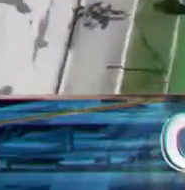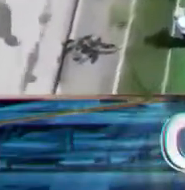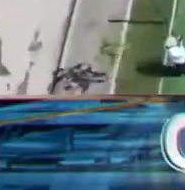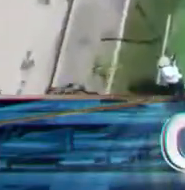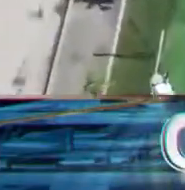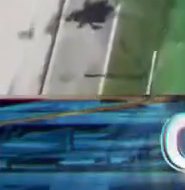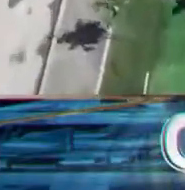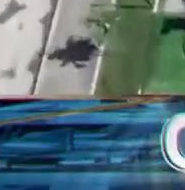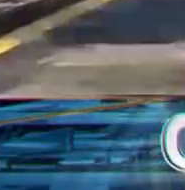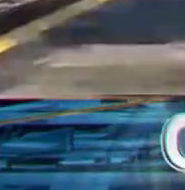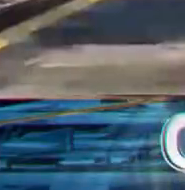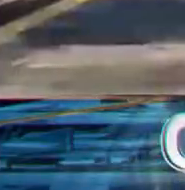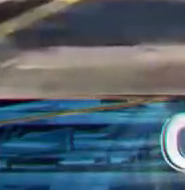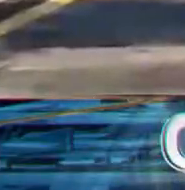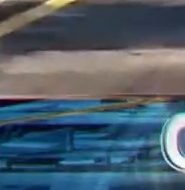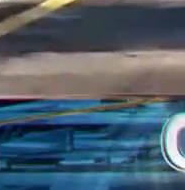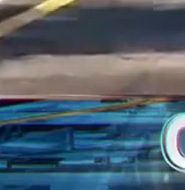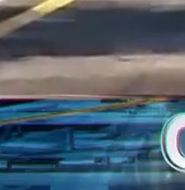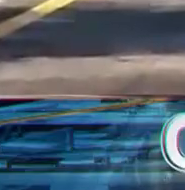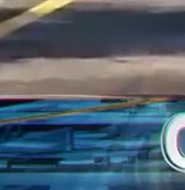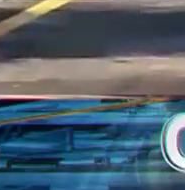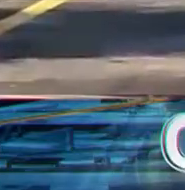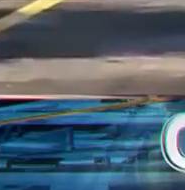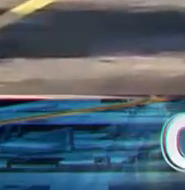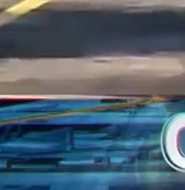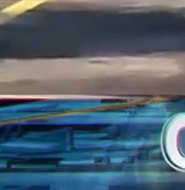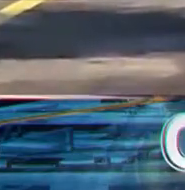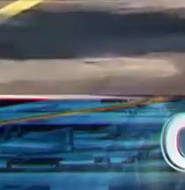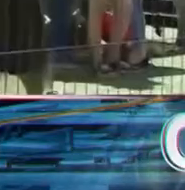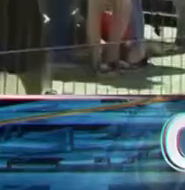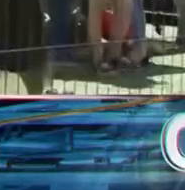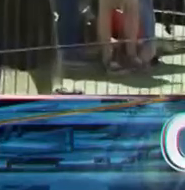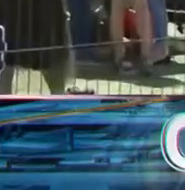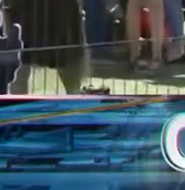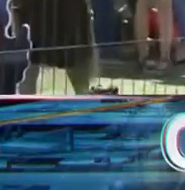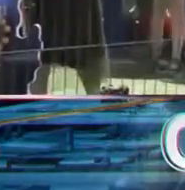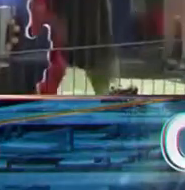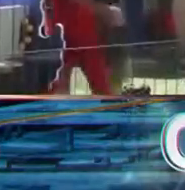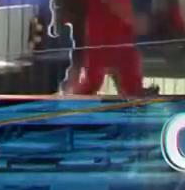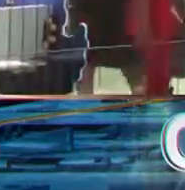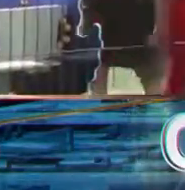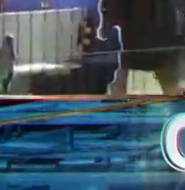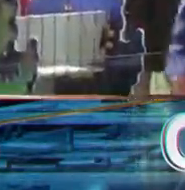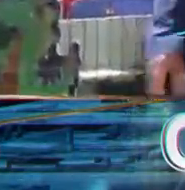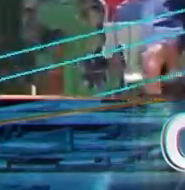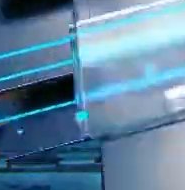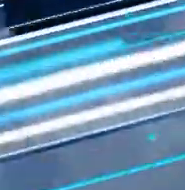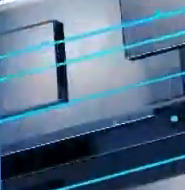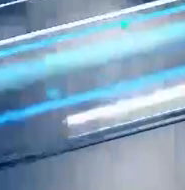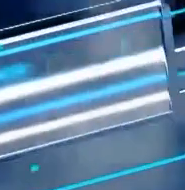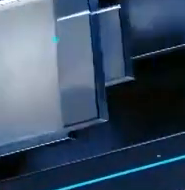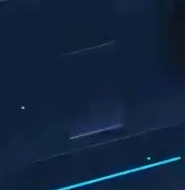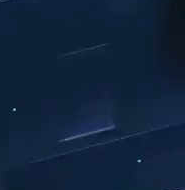Скейтбординг как вид спорта. В Карасайском районе построена площадка для скейтбординга и сформирована секция скейтбордистов.